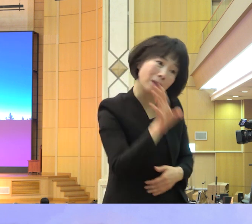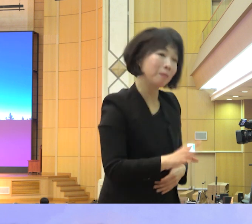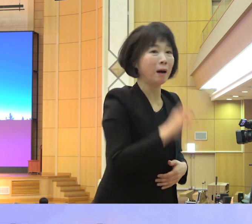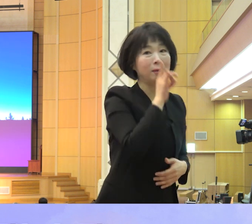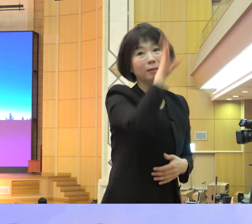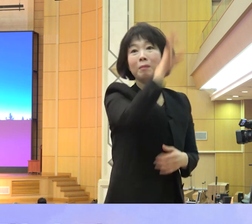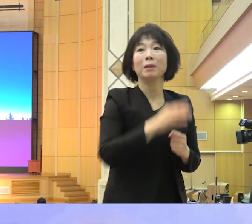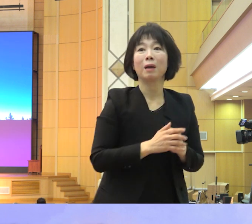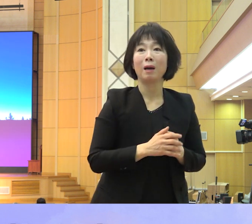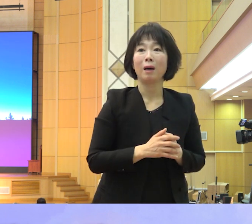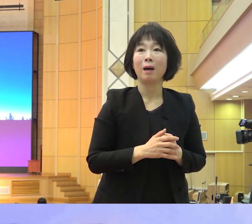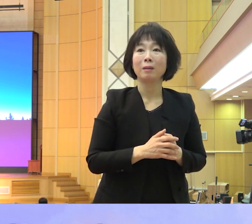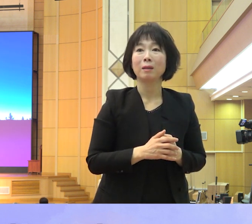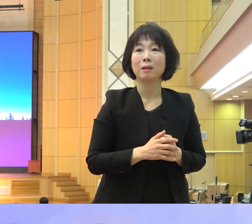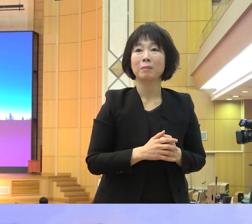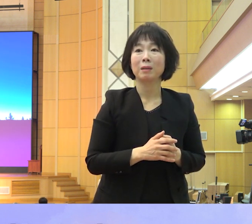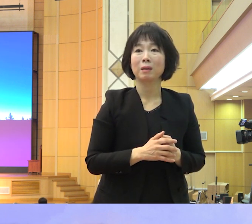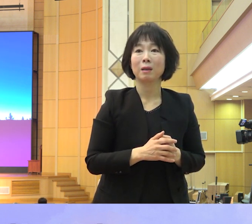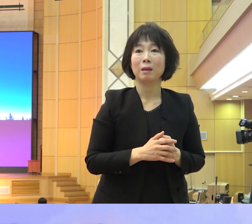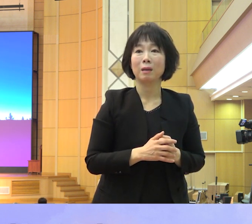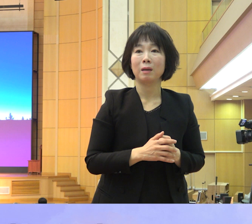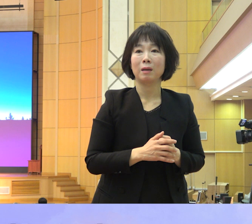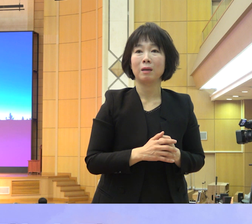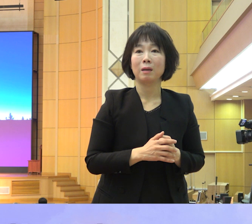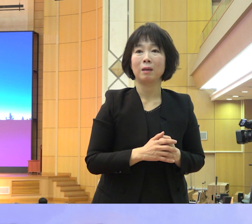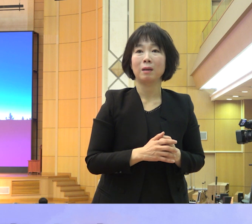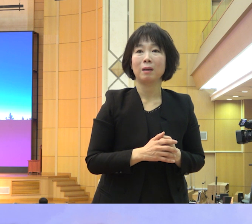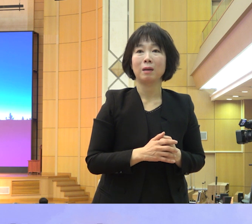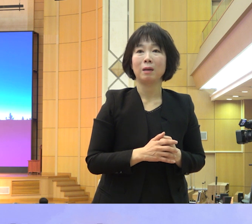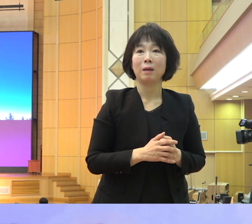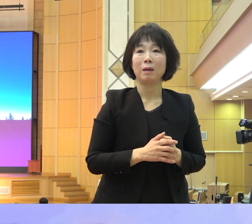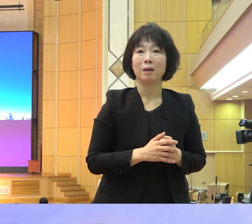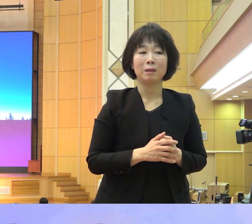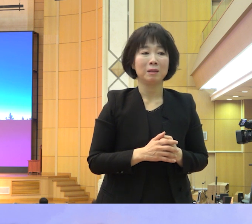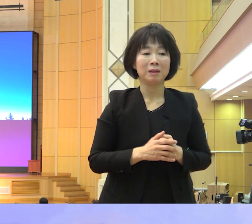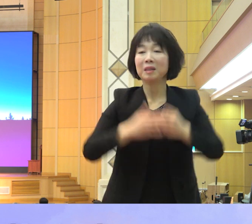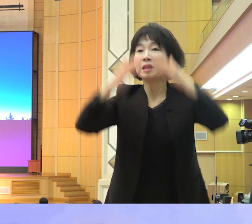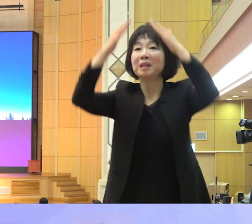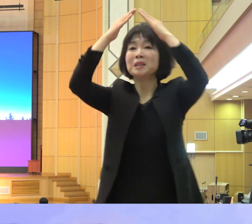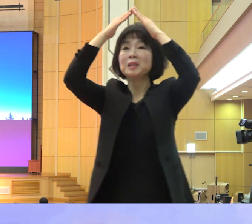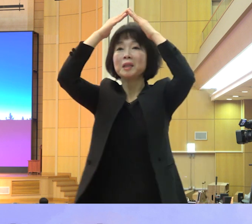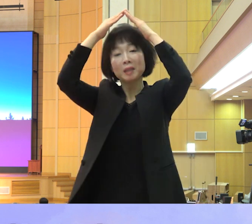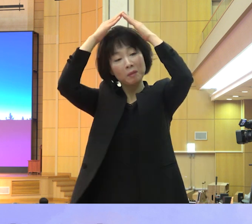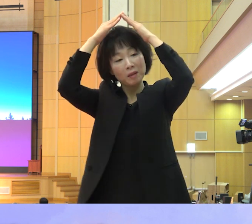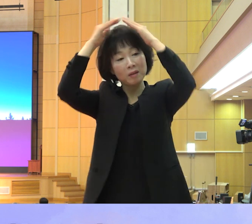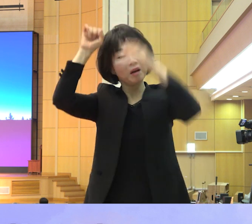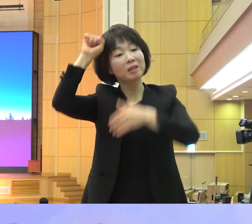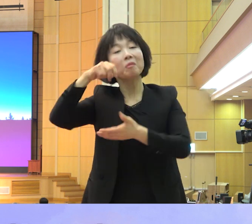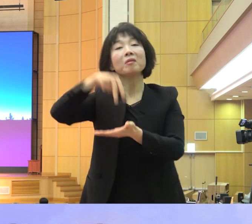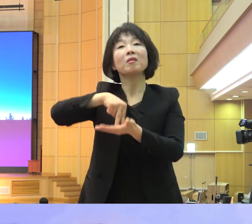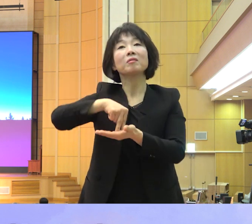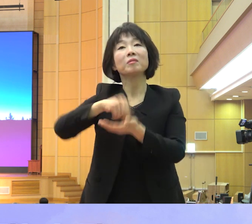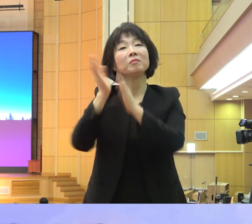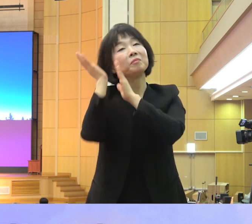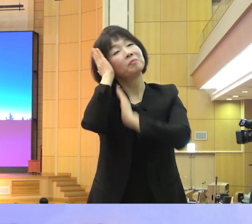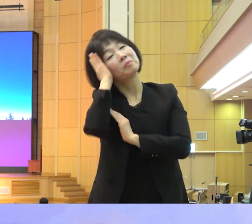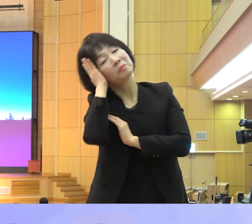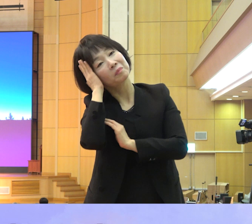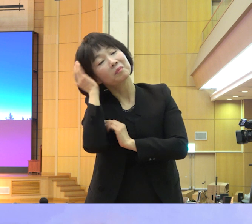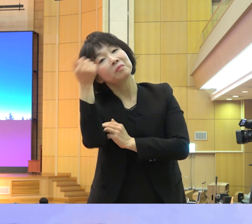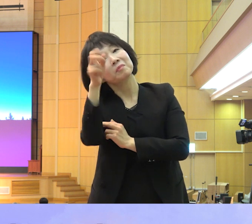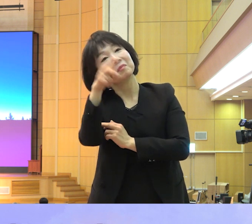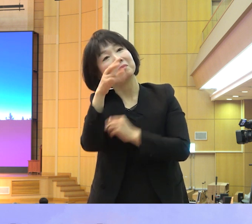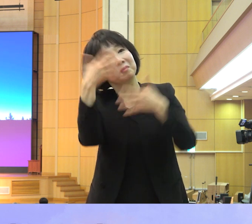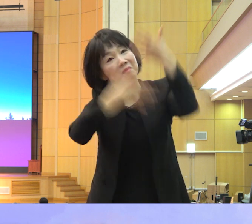그냥 집에서 입는 아무 옷이나 입고 그냥 앉아가지고 소파에서 비스듬히 누워가지고, 아니 그거 뭐 드라마 보는 것도